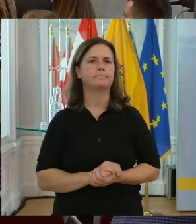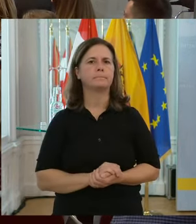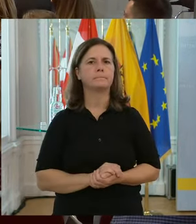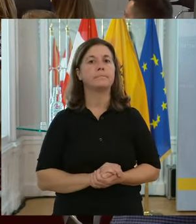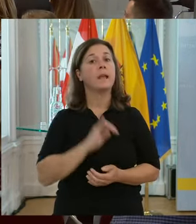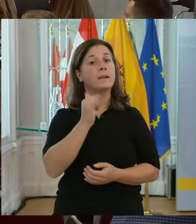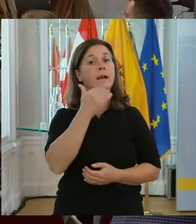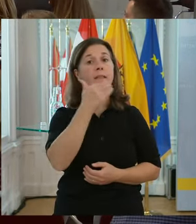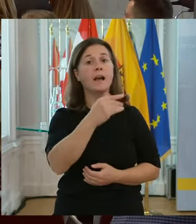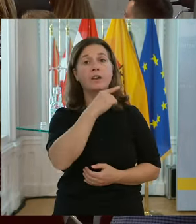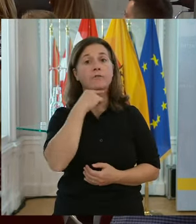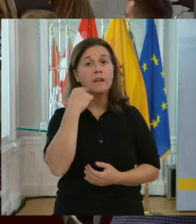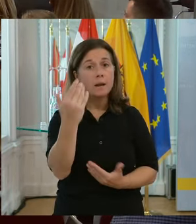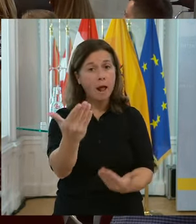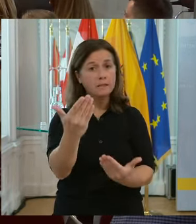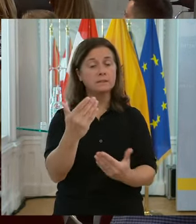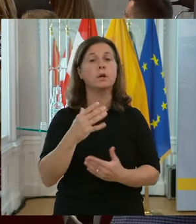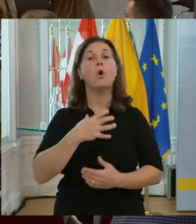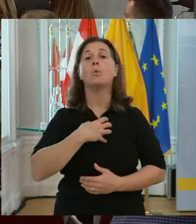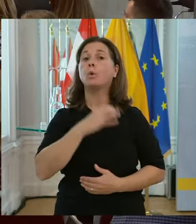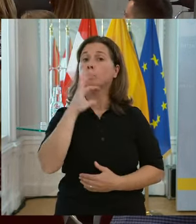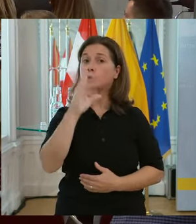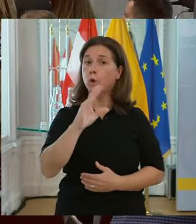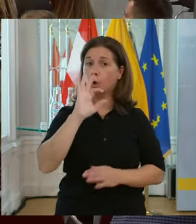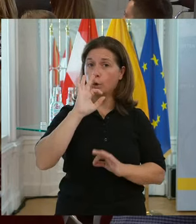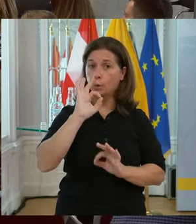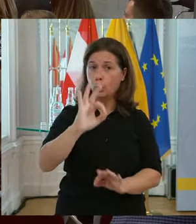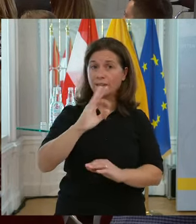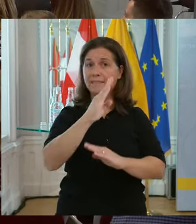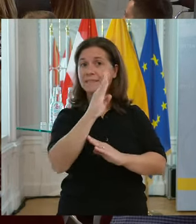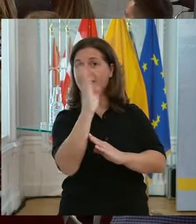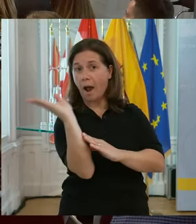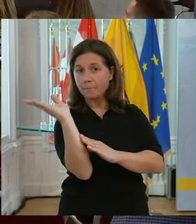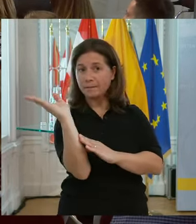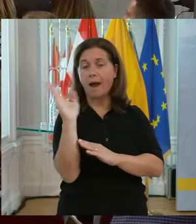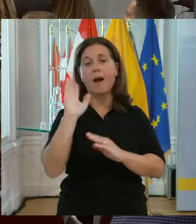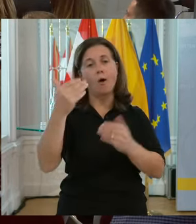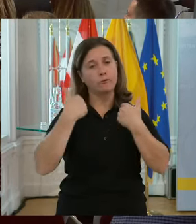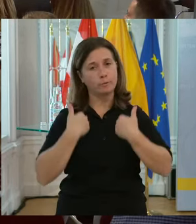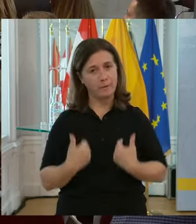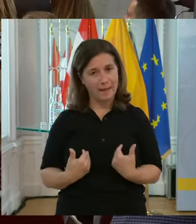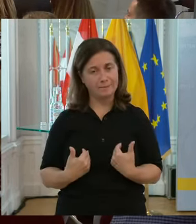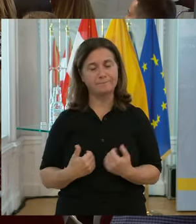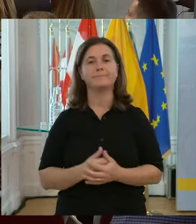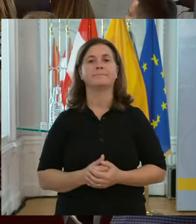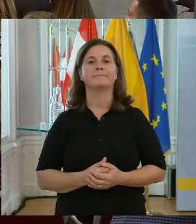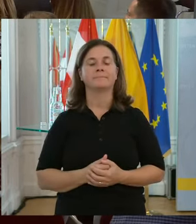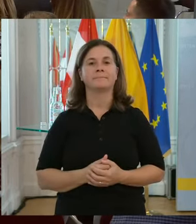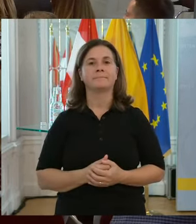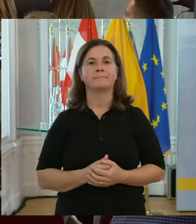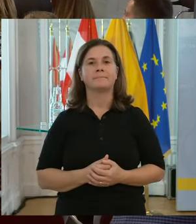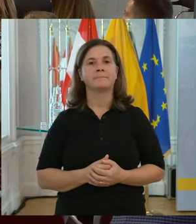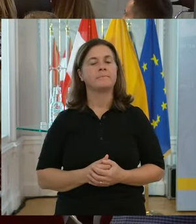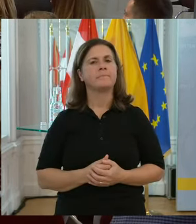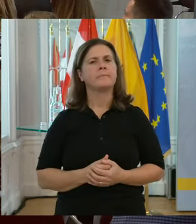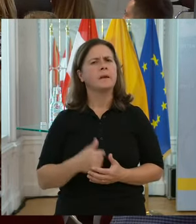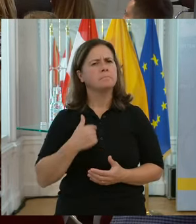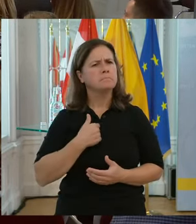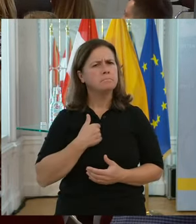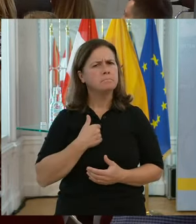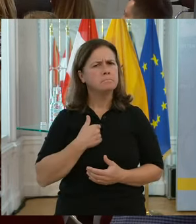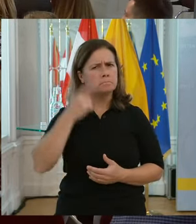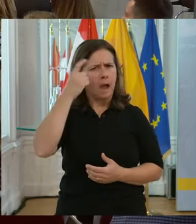Ja, danke vielmals. Einen wunderschönen guten Nachmittag auch von meiner Seite. Ich finde es